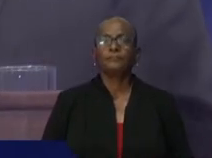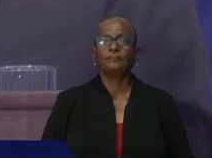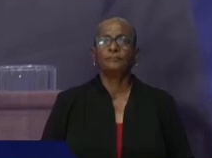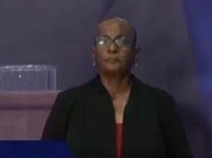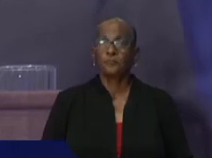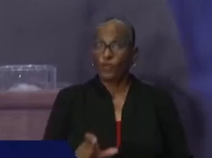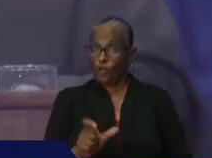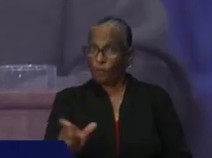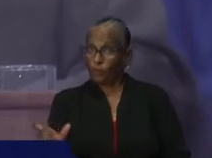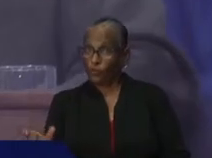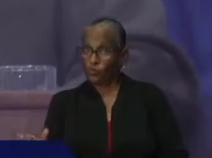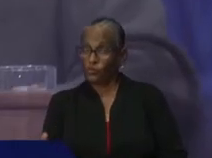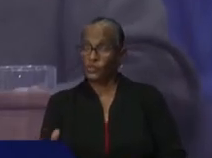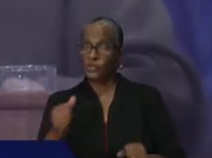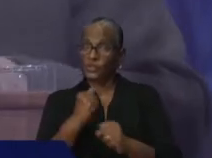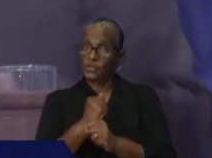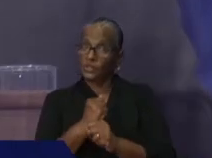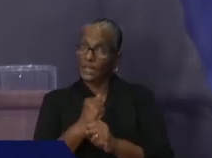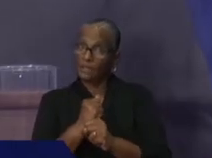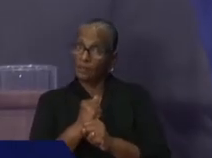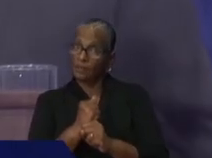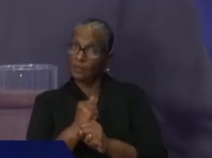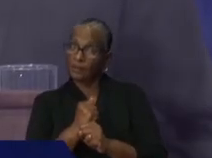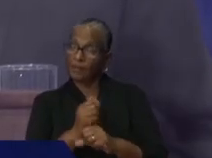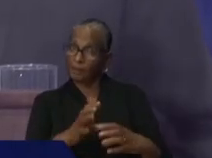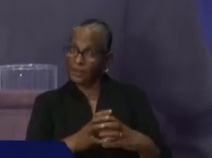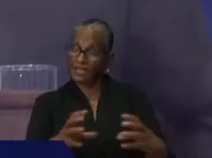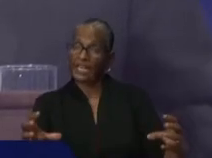de productiesector, mijn mensen,